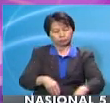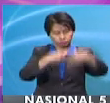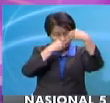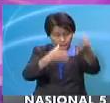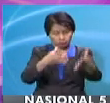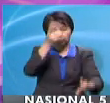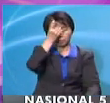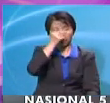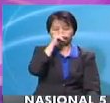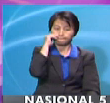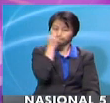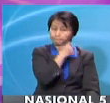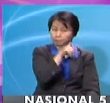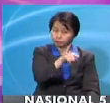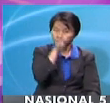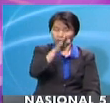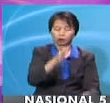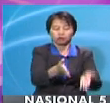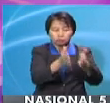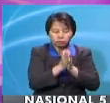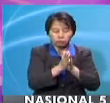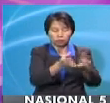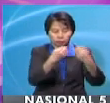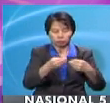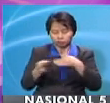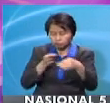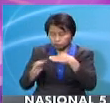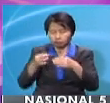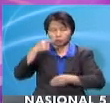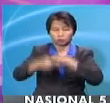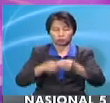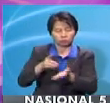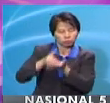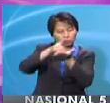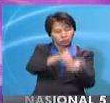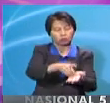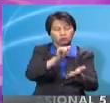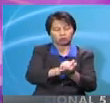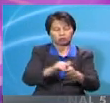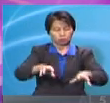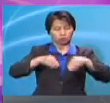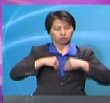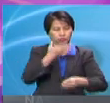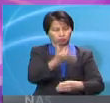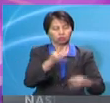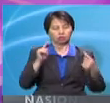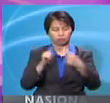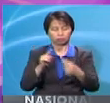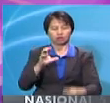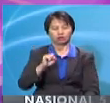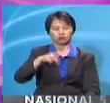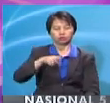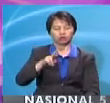bahawa Datuk Seri Najib Tun Razak akan diminta untuk memberi penjelasan mengenai sumbangan Derma yang diterima beliau kepada